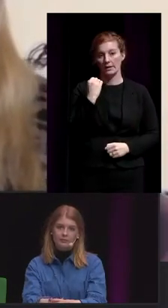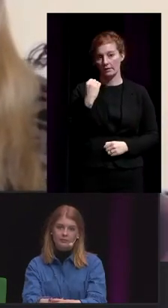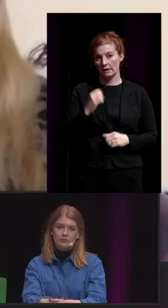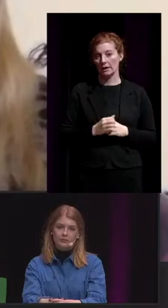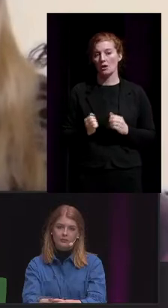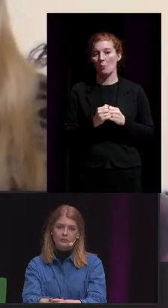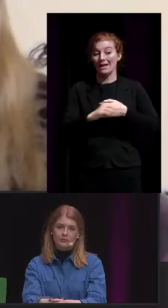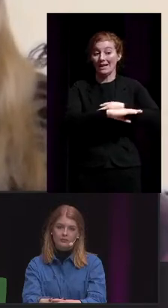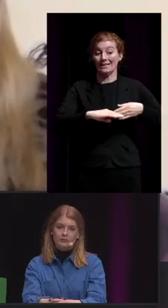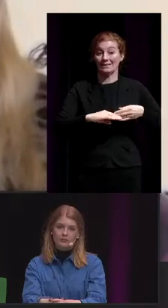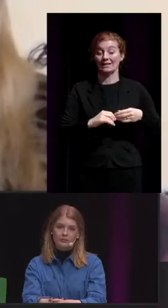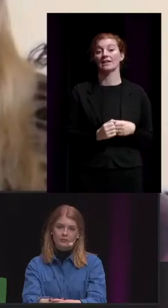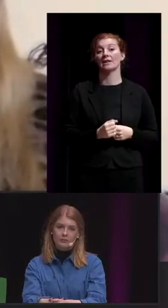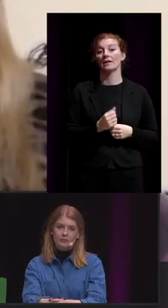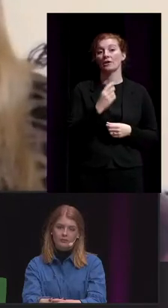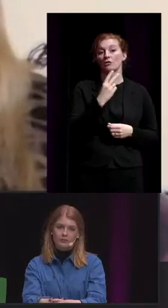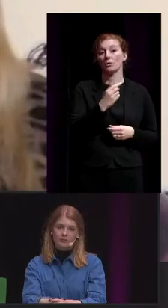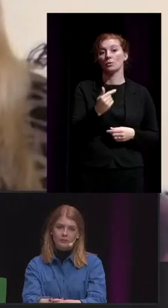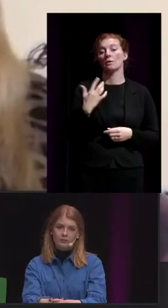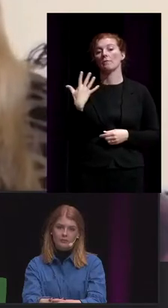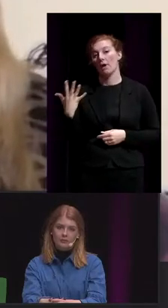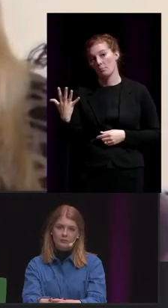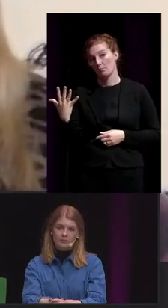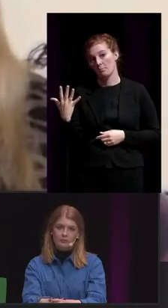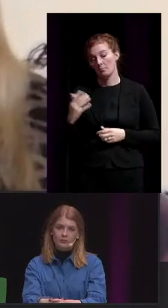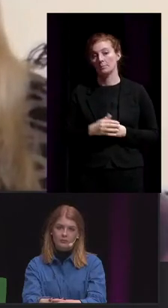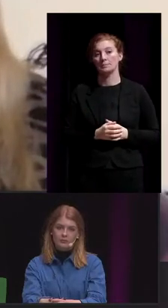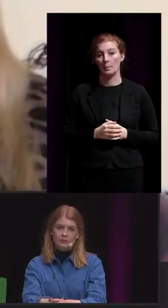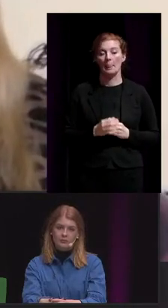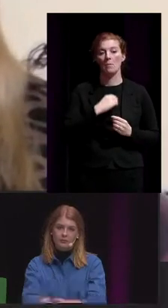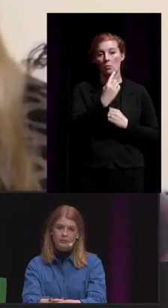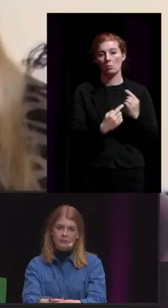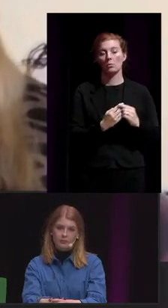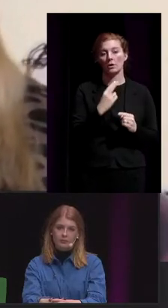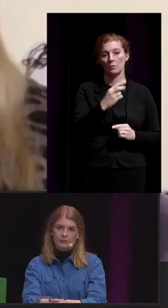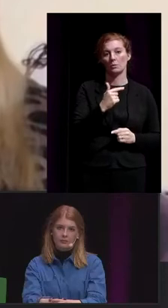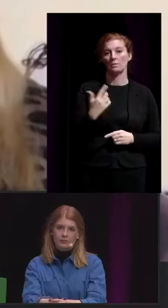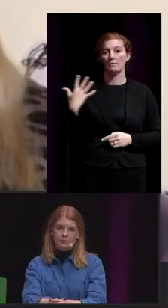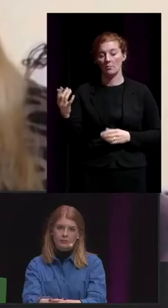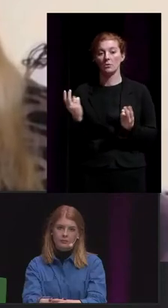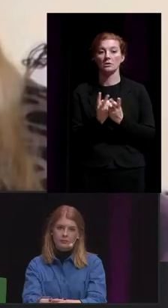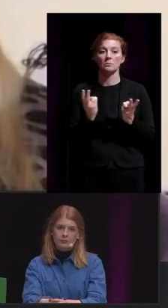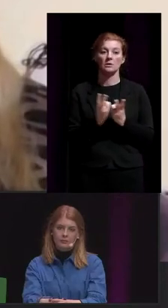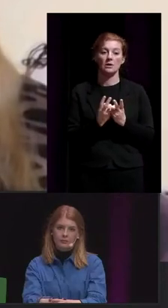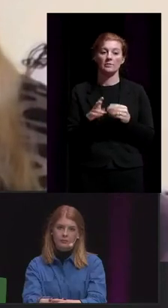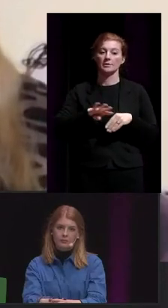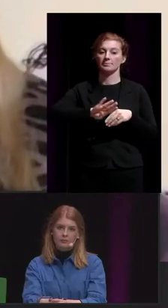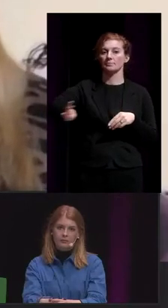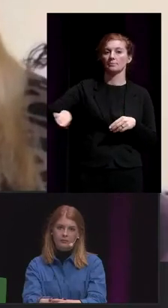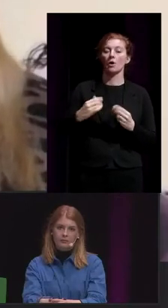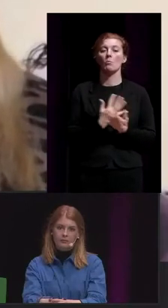gränsen går vid 2005, årskurs 2005 eller årgång 2005. Och det innebär att vi utesluter många